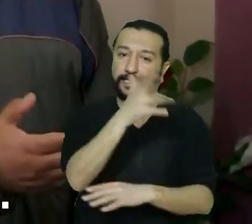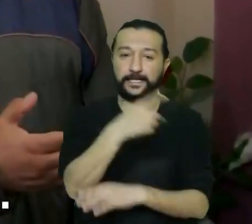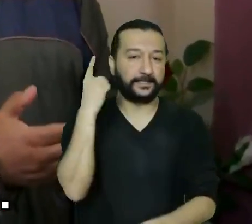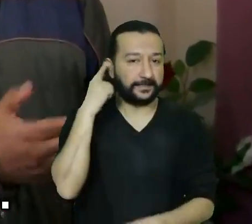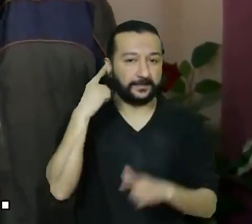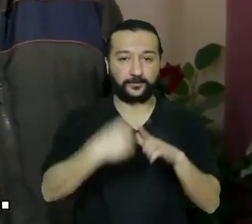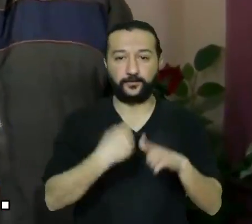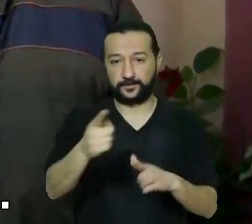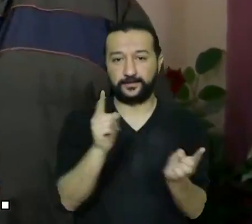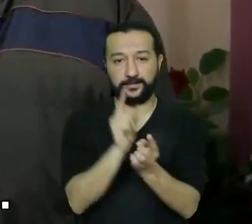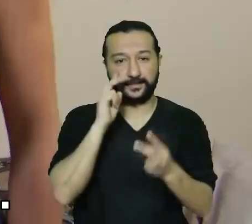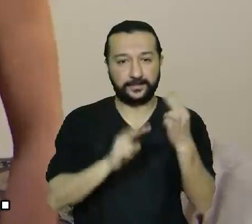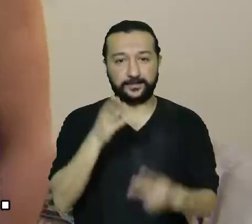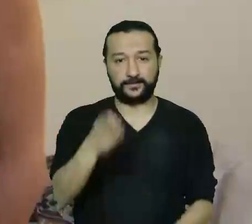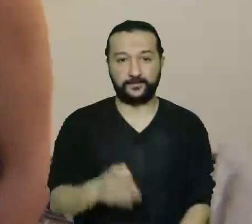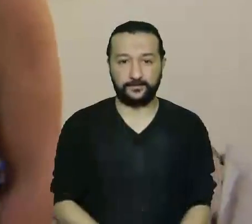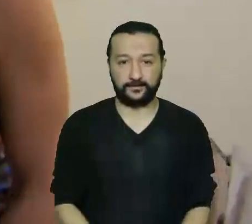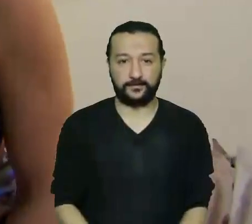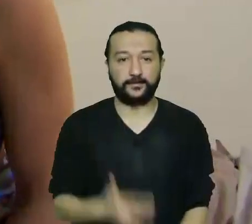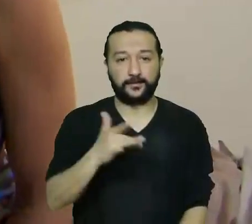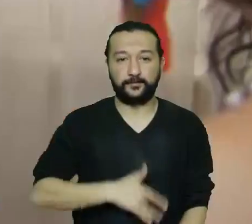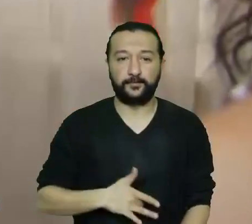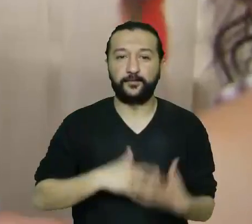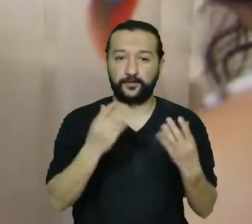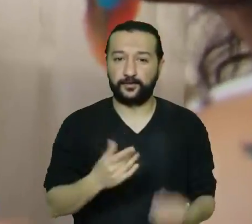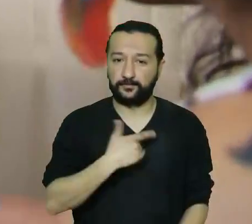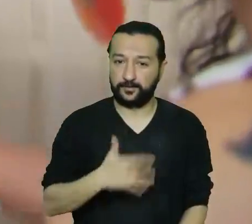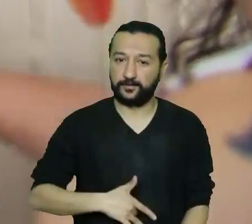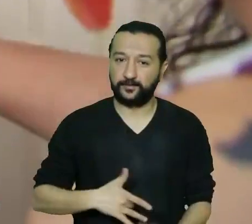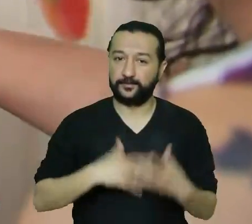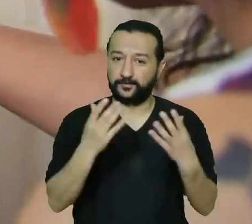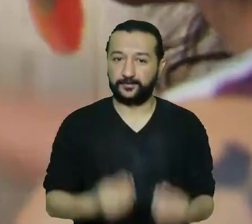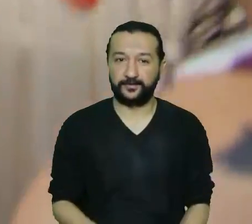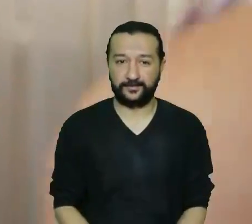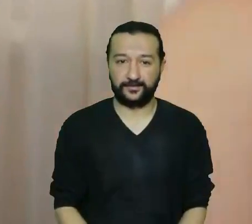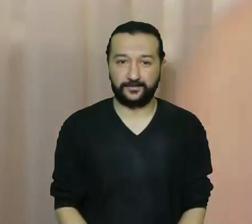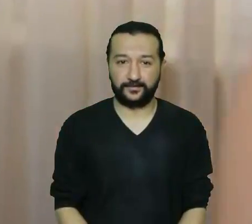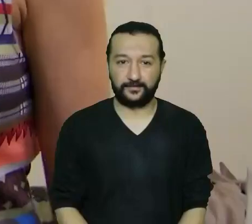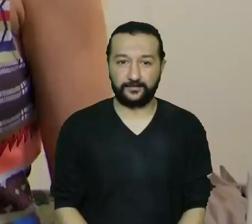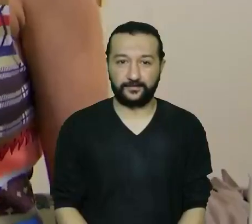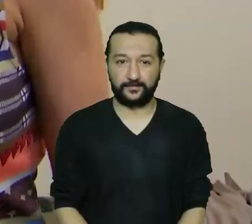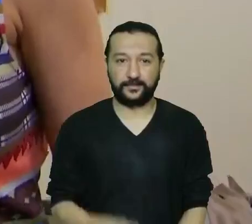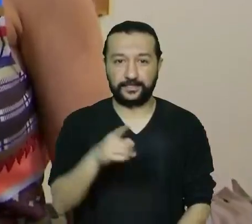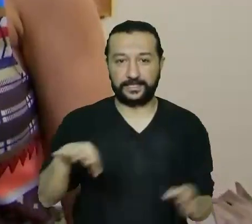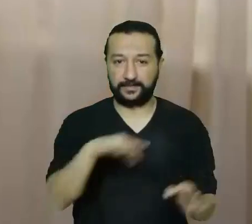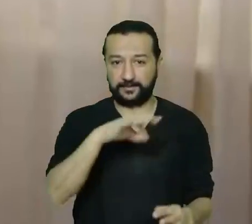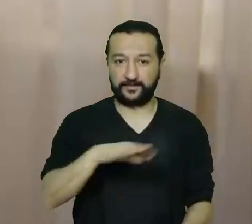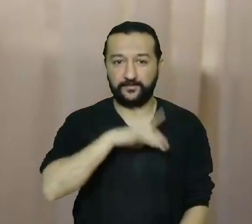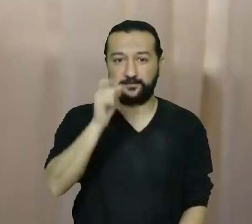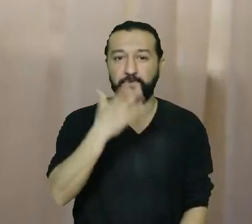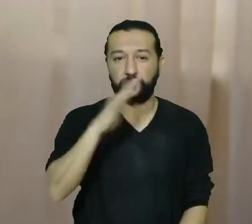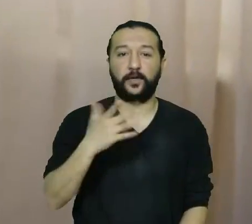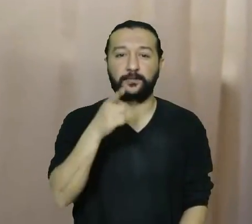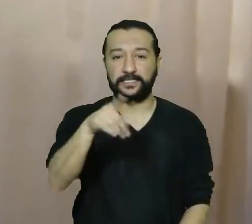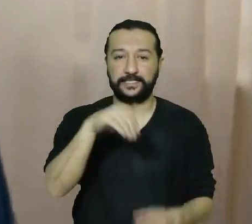starı Cinyer'le tanıştırayım sizi. Memnun oldum. Ben de memnun oldum. Elini bir centilmen gibi öptü. Kemanın var mı? Yok